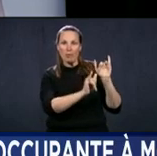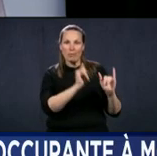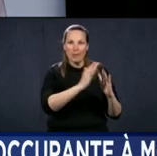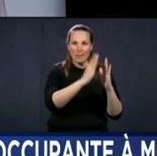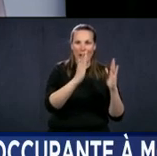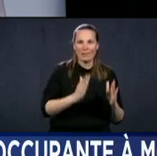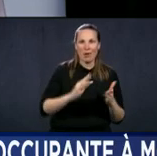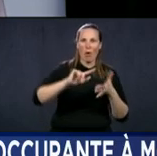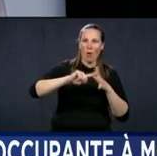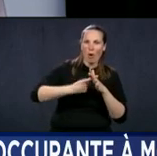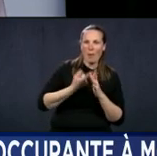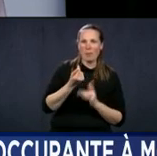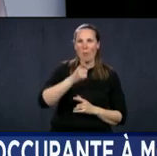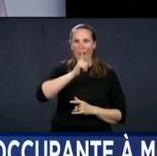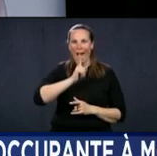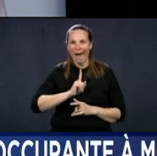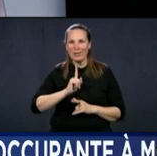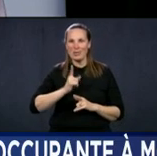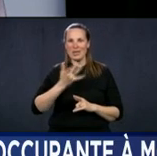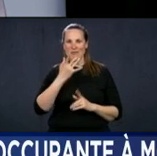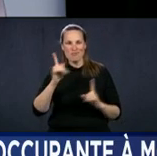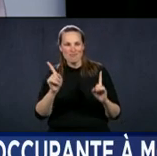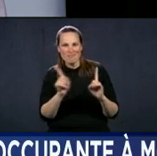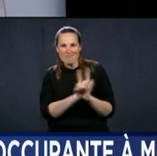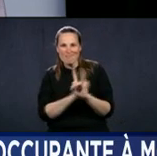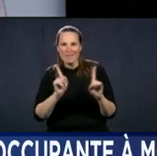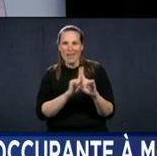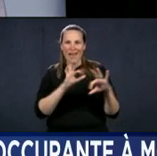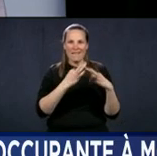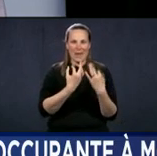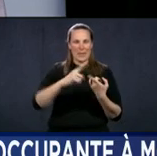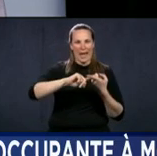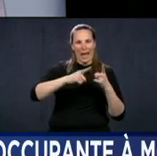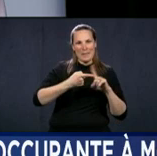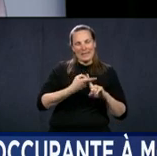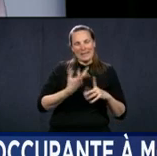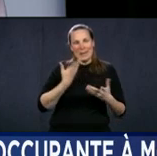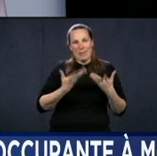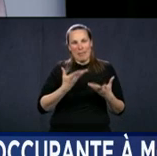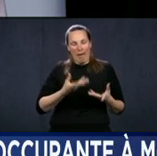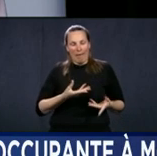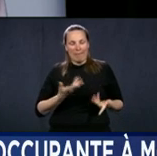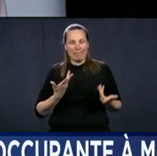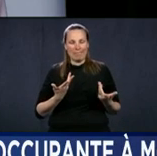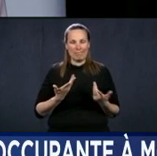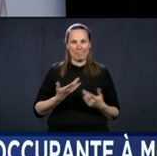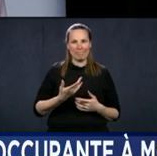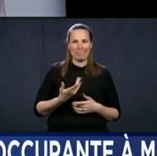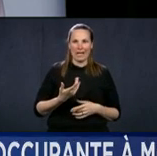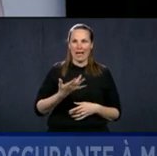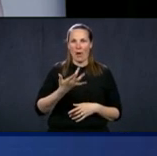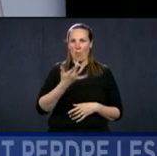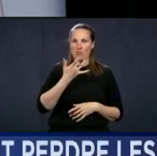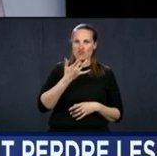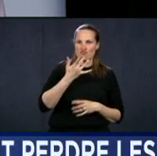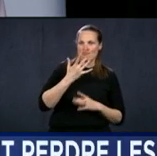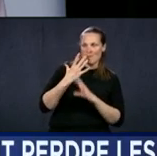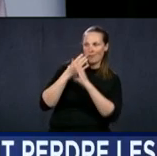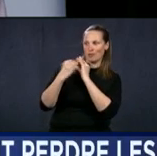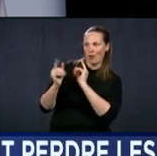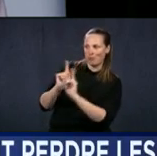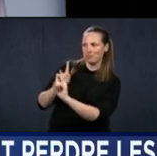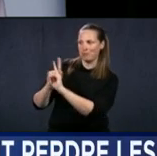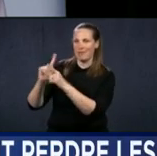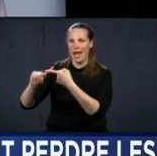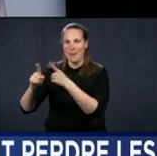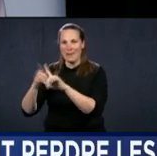monde. Bon, il y a toutes sortes de facteurs là, qui, en conjonction, pourraient amener des gens à être tentés de vouloir se rassembler, de vouloir sortir, de vouloir en faire